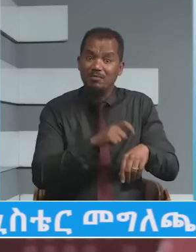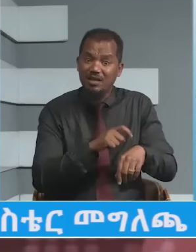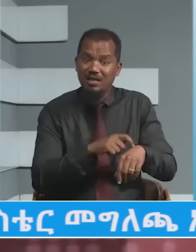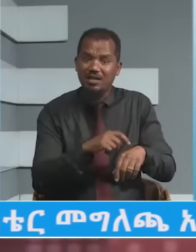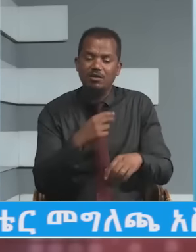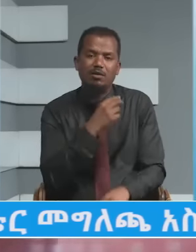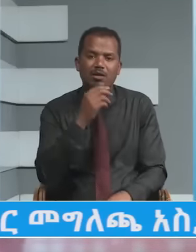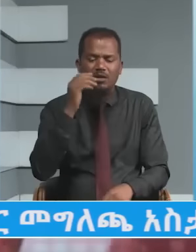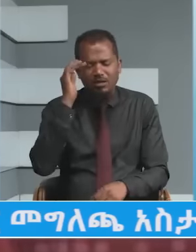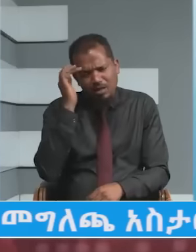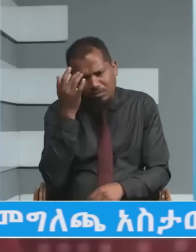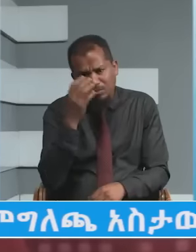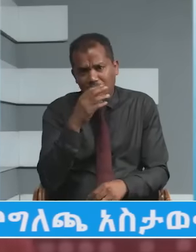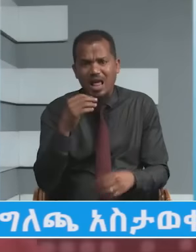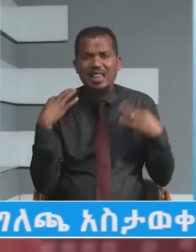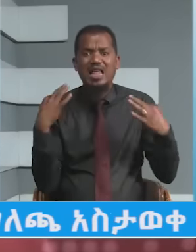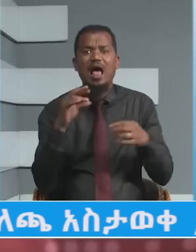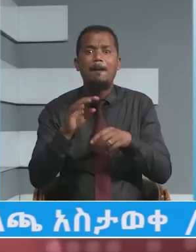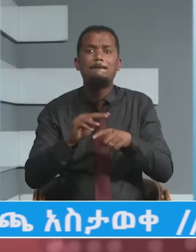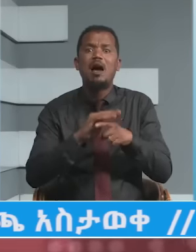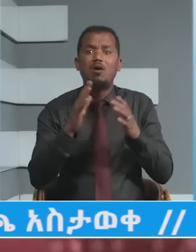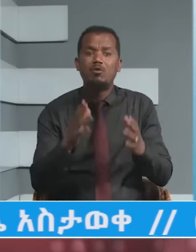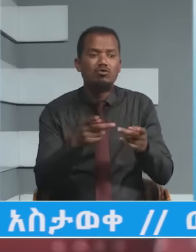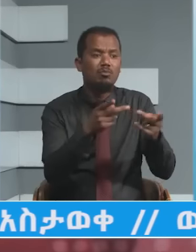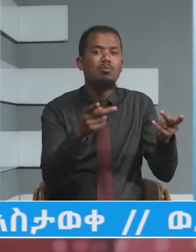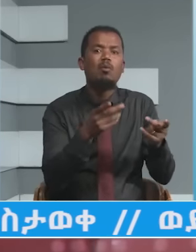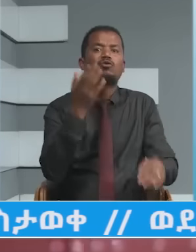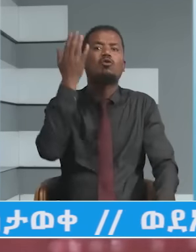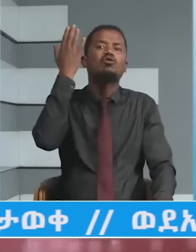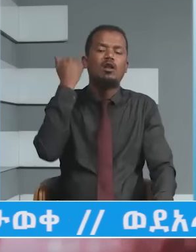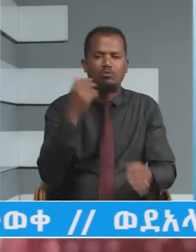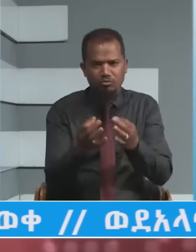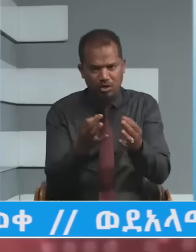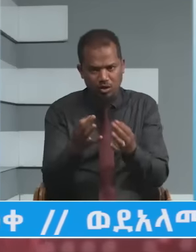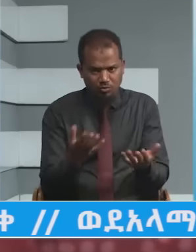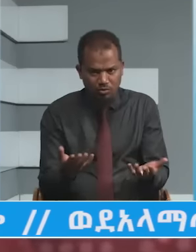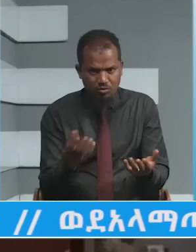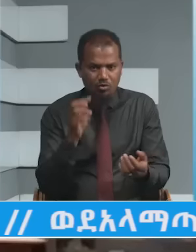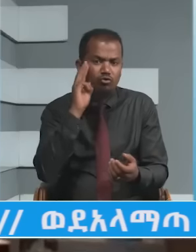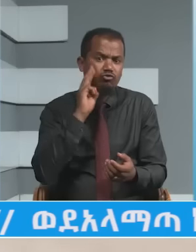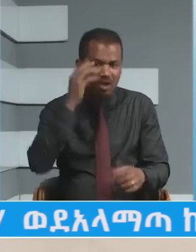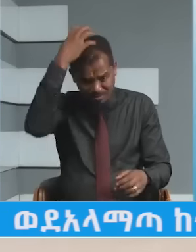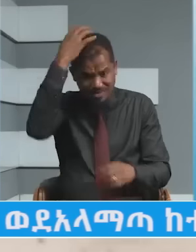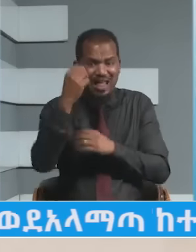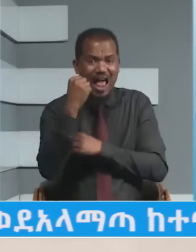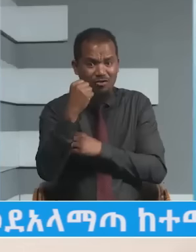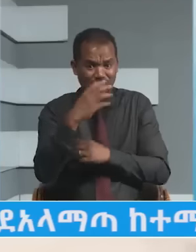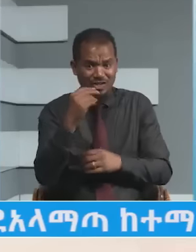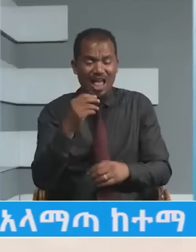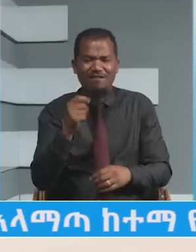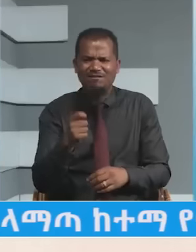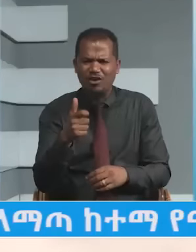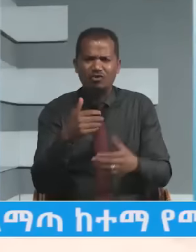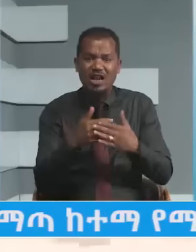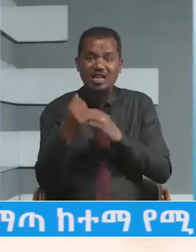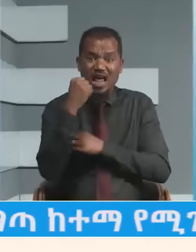በከፈተበት ወቅት ታካሚዎችና የጤና ባለሙያዎች በስፍራው እንደነበሩ ተገልጿል። በሱዳን መንግስት ኃይሎችና